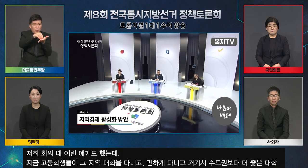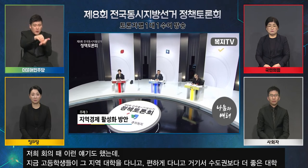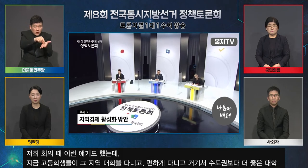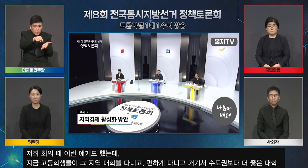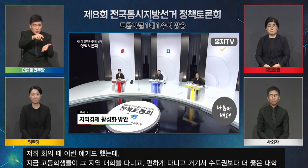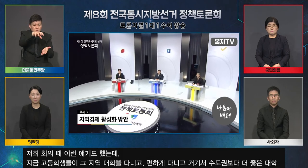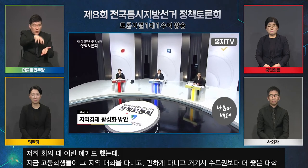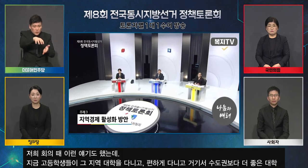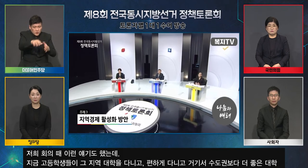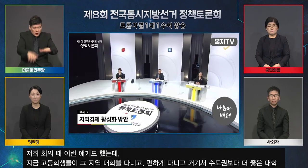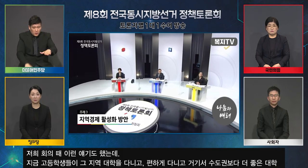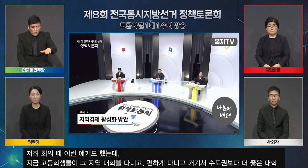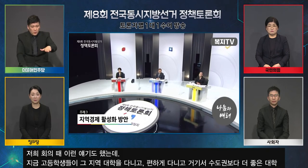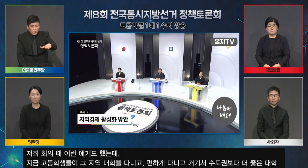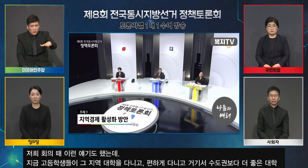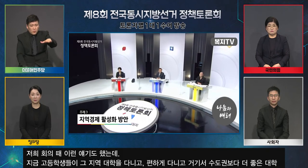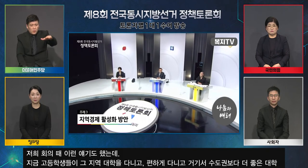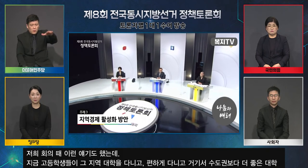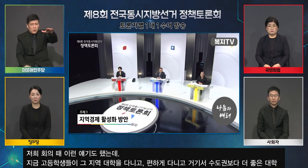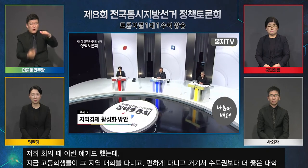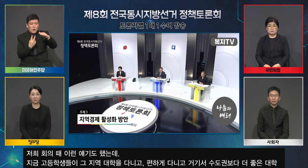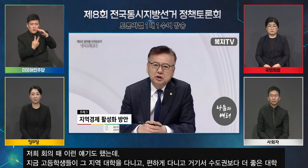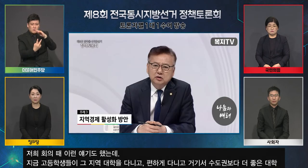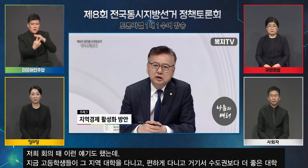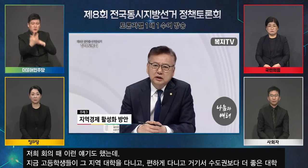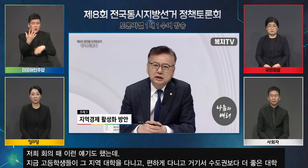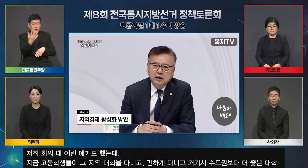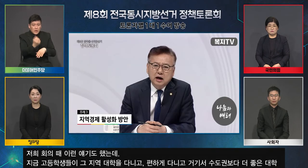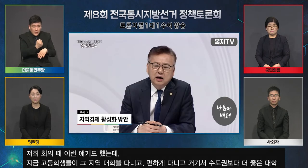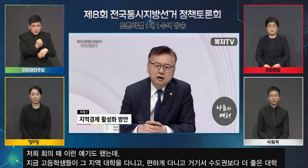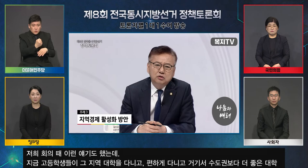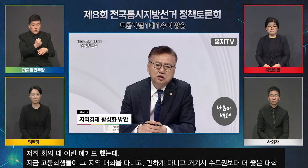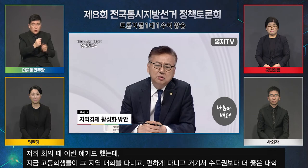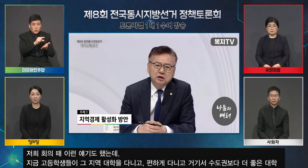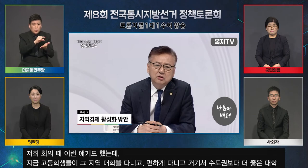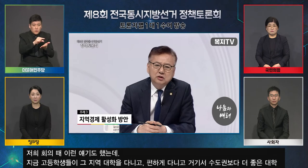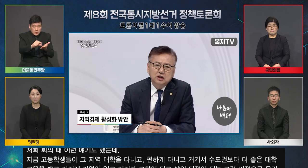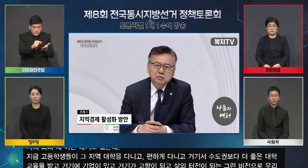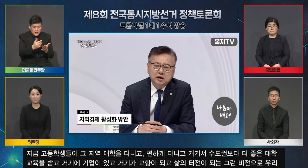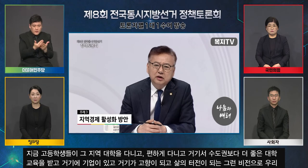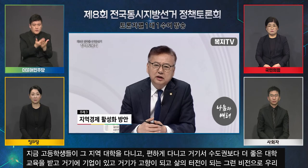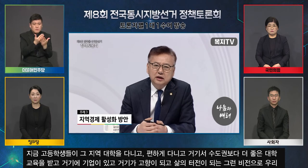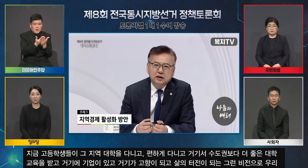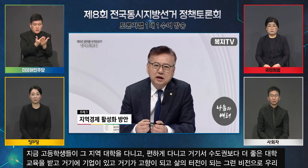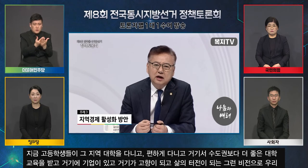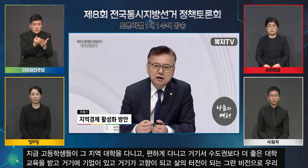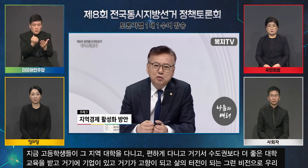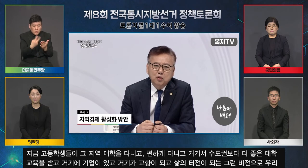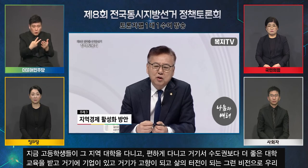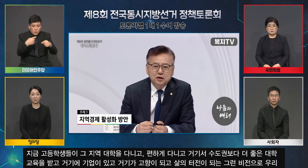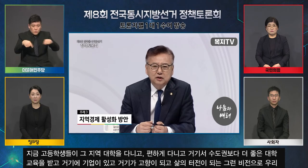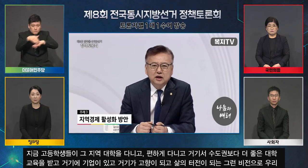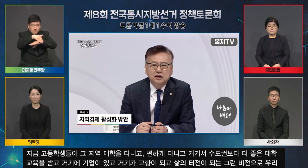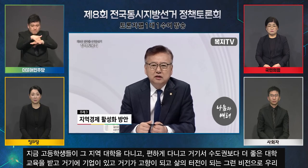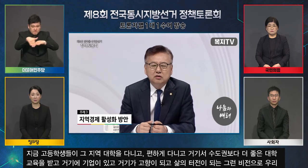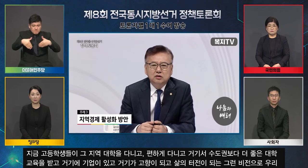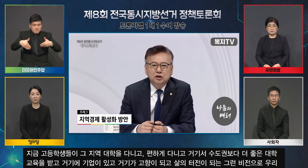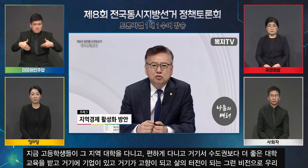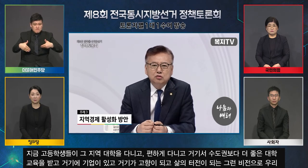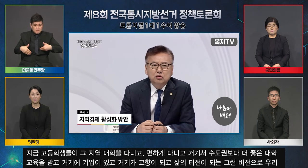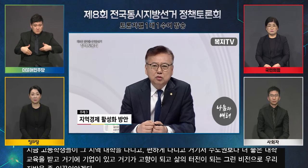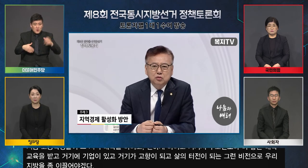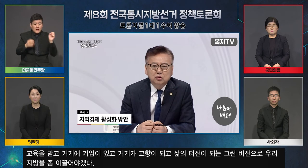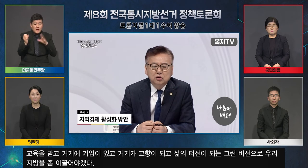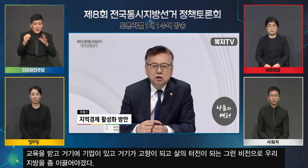터전이 되는 그런 비전으로 우리 지방을 좀 이끌어야 되겠다. 그리고 지방 정책을 마련해야 되겠다라고 얘기를